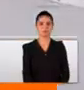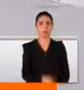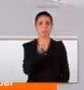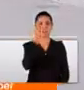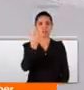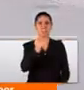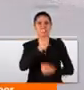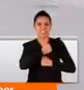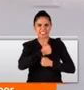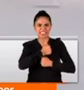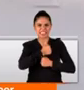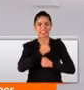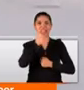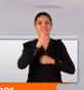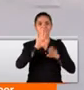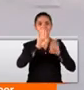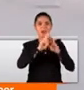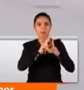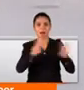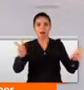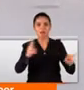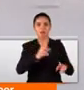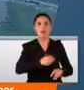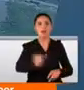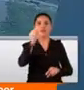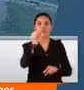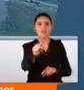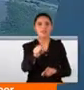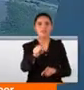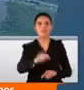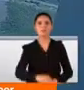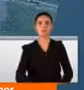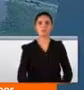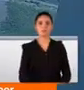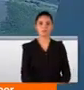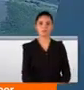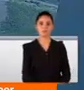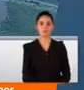Bahçede canı sıkıldı, metal kapıyı açıp sırra kadem bastı.